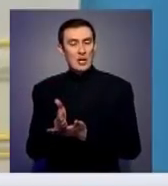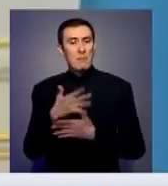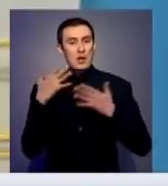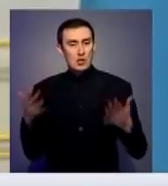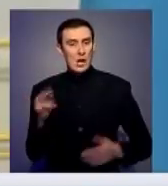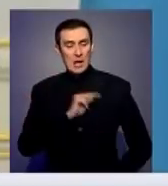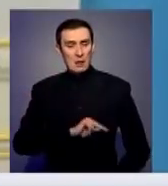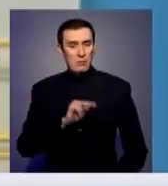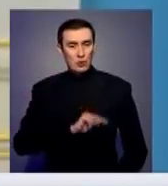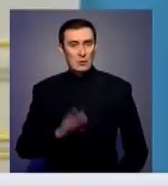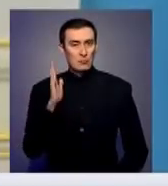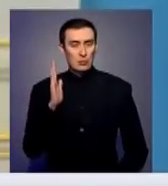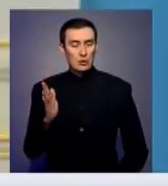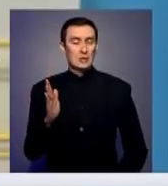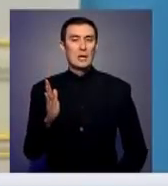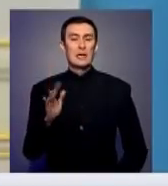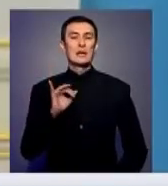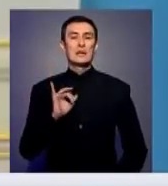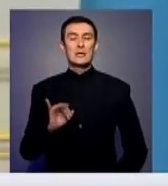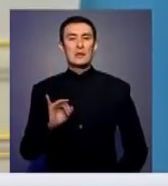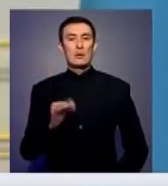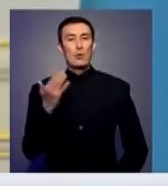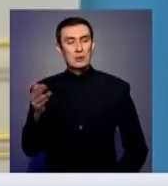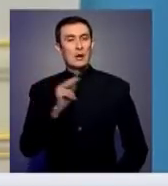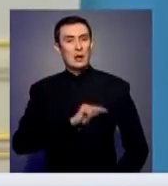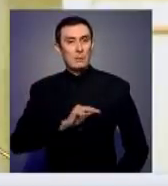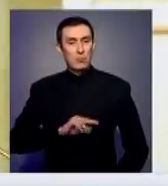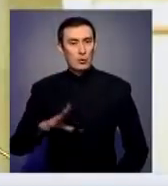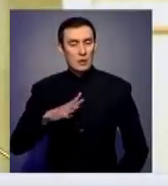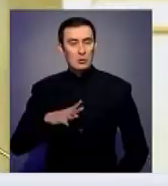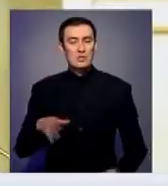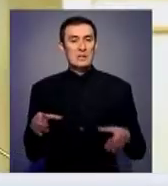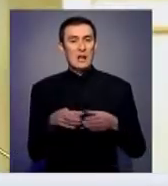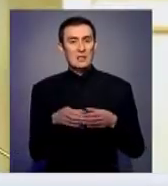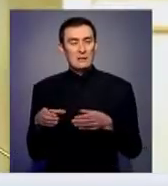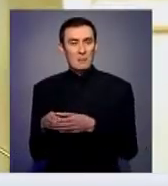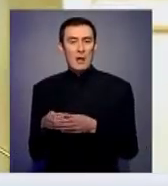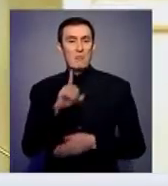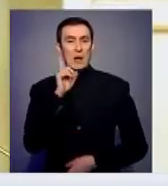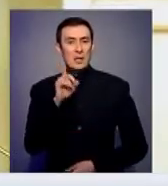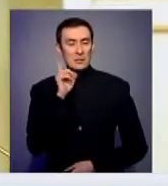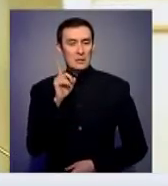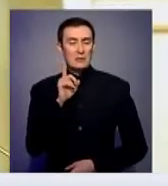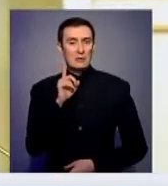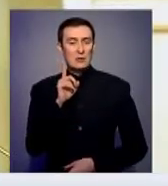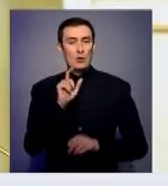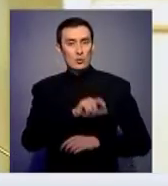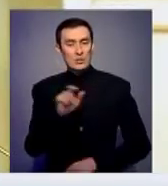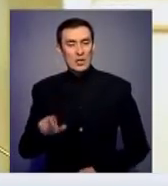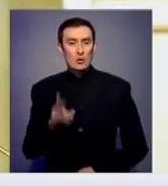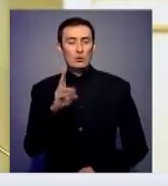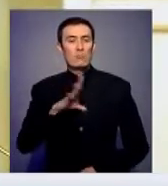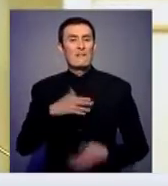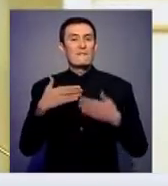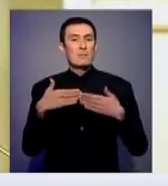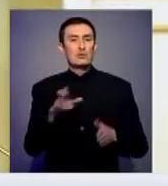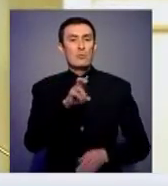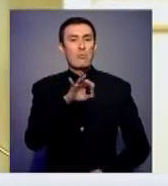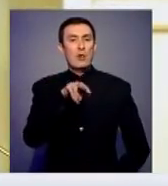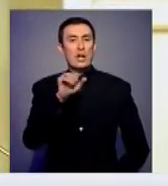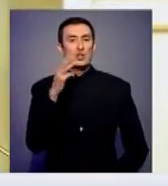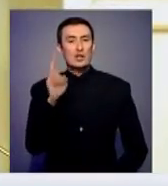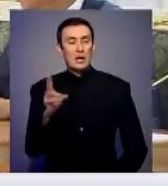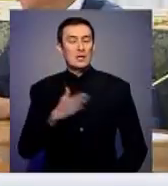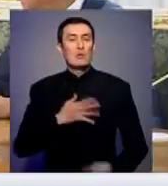направление работы. И он работал с коллективами молодых людей, болошаховцев, и нам